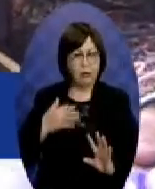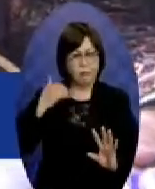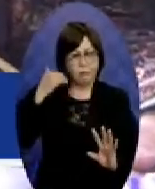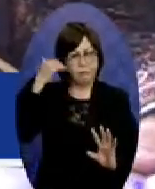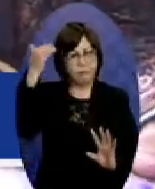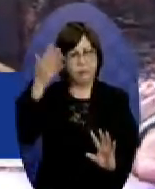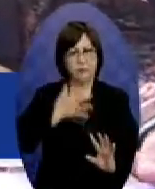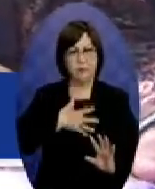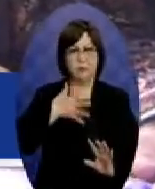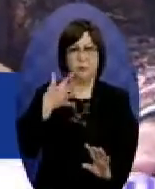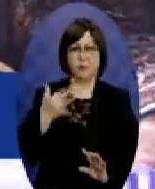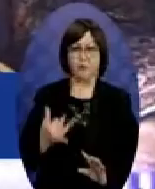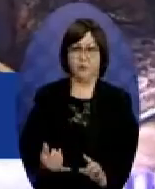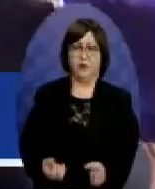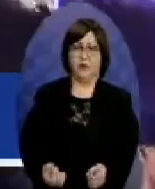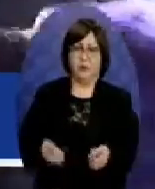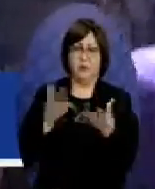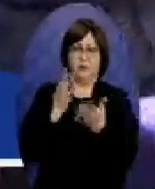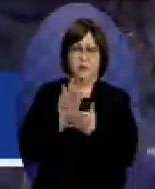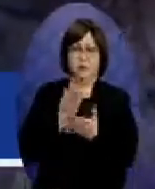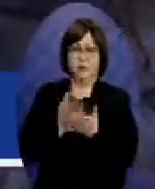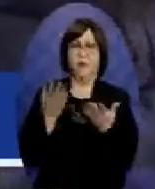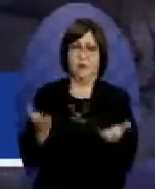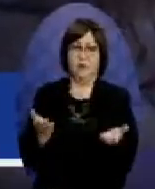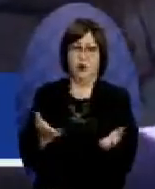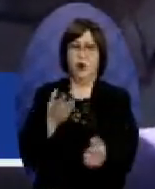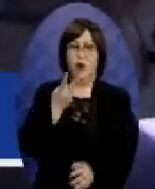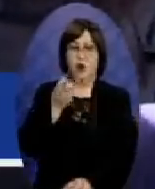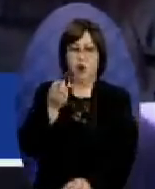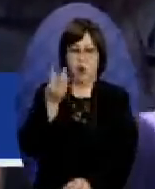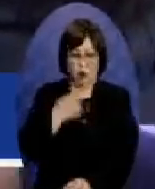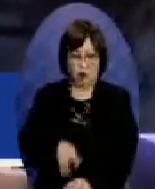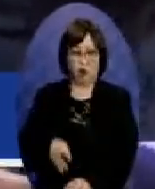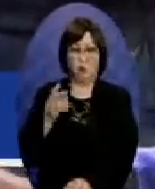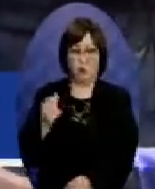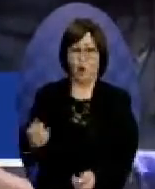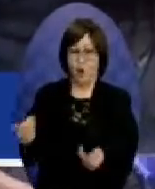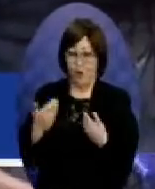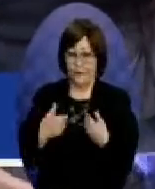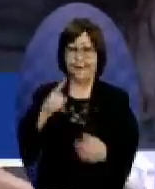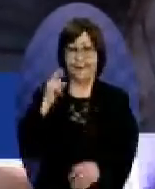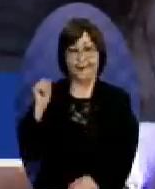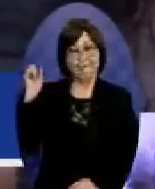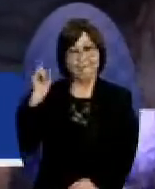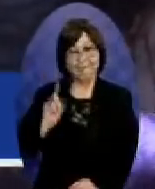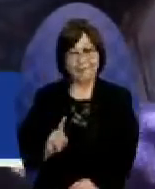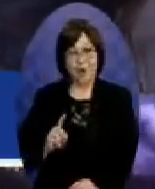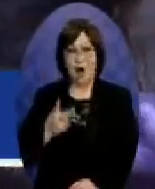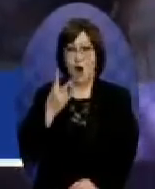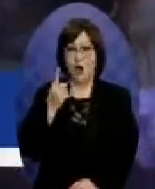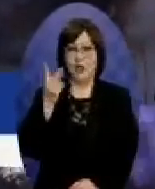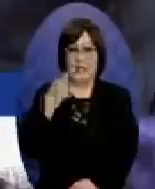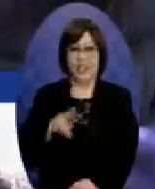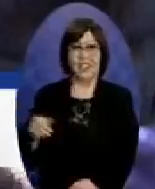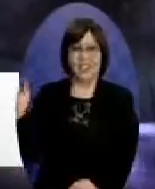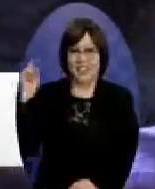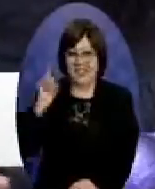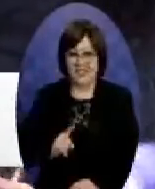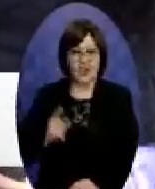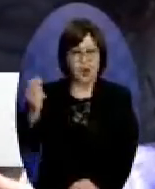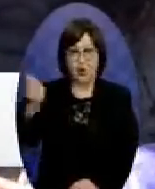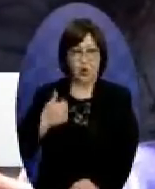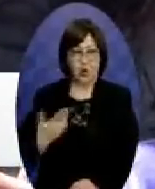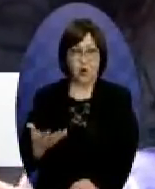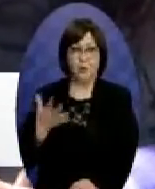ихсэх янз янз юм болж байгаа шүү дээ. А 21-нд ирсэн чи өгөөгүй бид. Би 5 цаг хүртэлээ гэж. Тэгээ өчигдөр биш